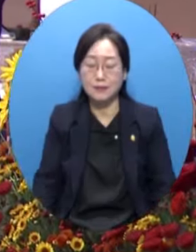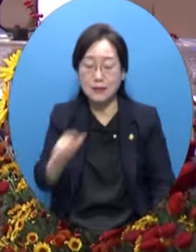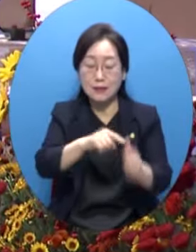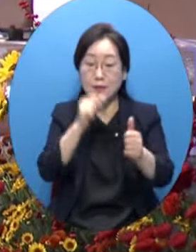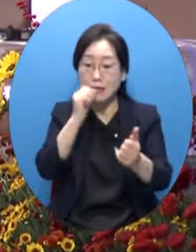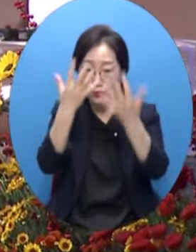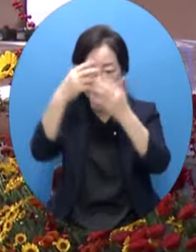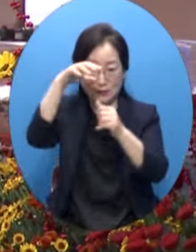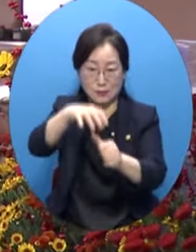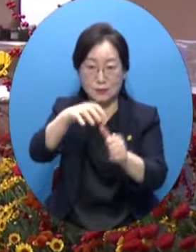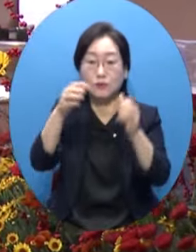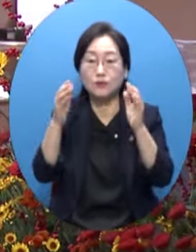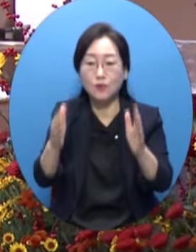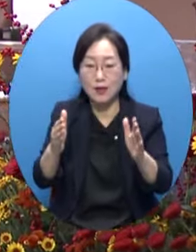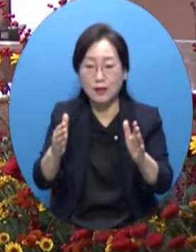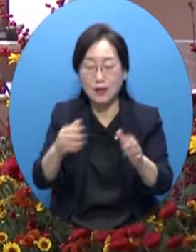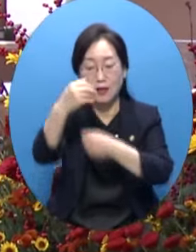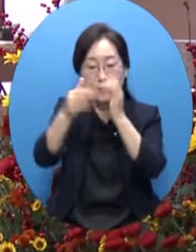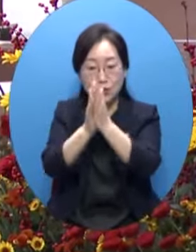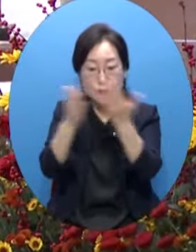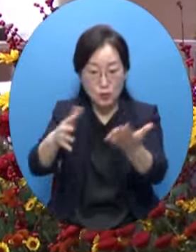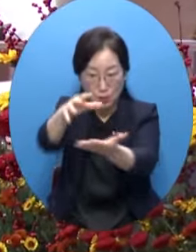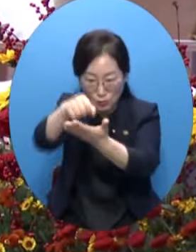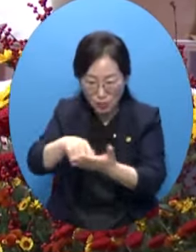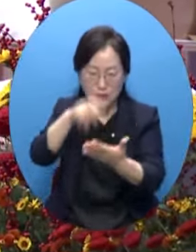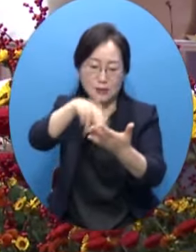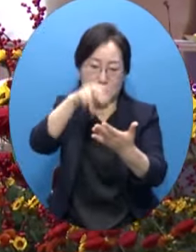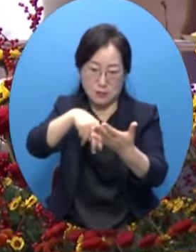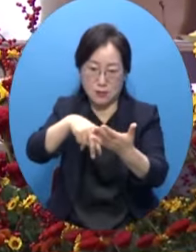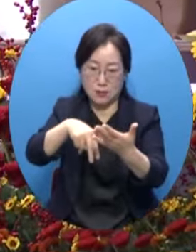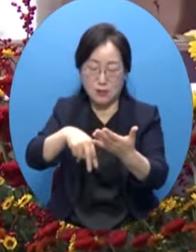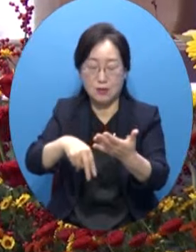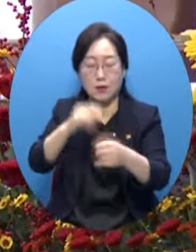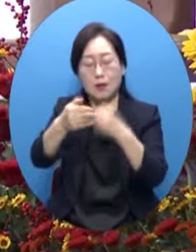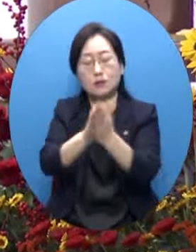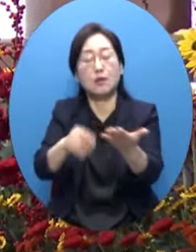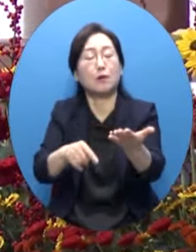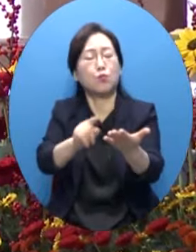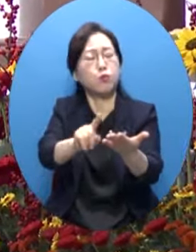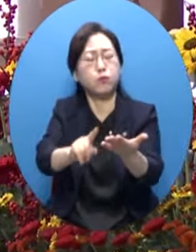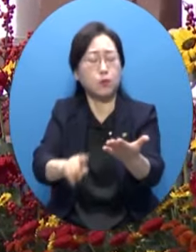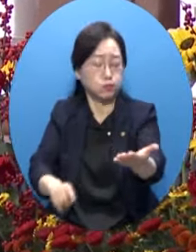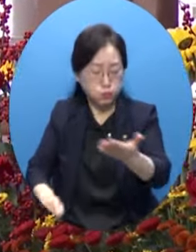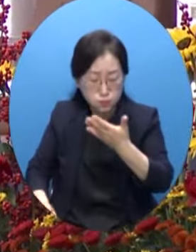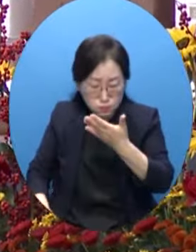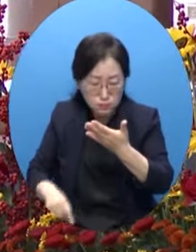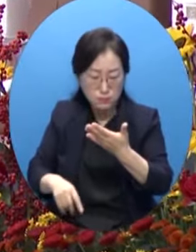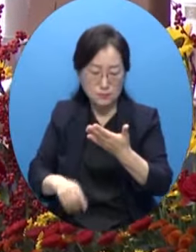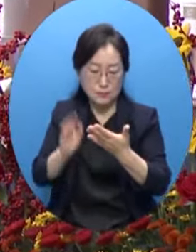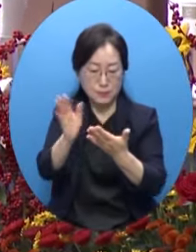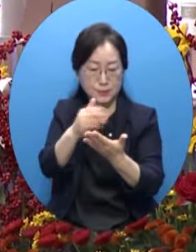구치소에서 성경책을 보게 되었어요. 책이 한 권 놓여 있는 게 뭔가 펼쳐보니까